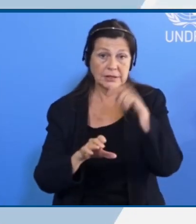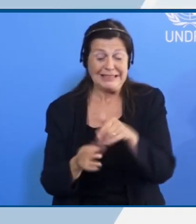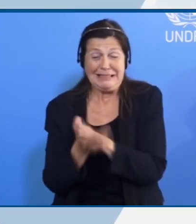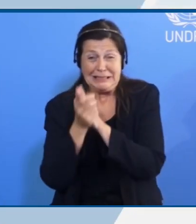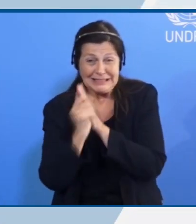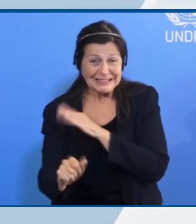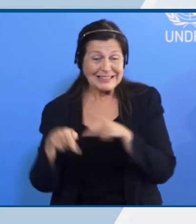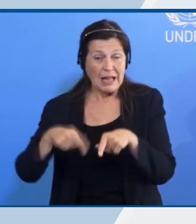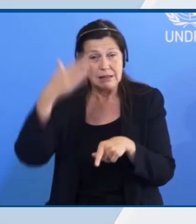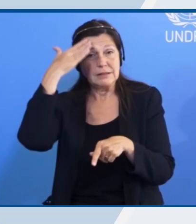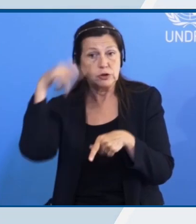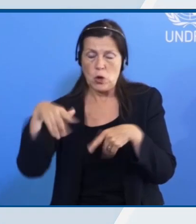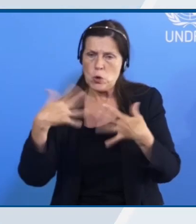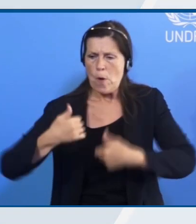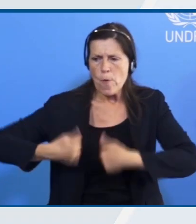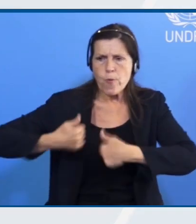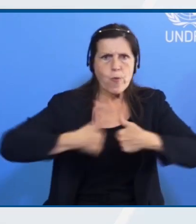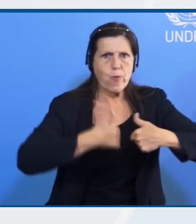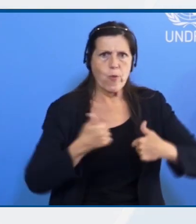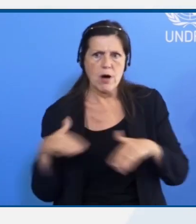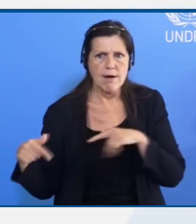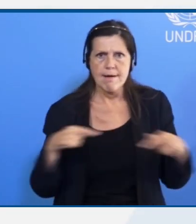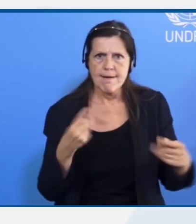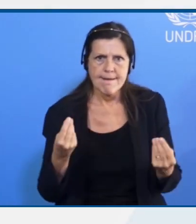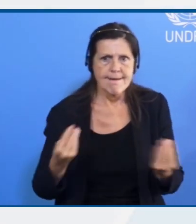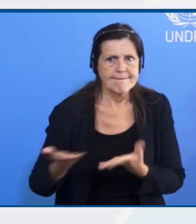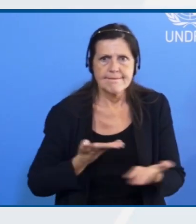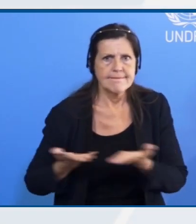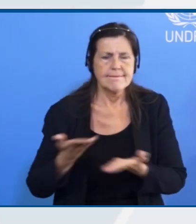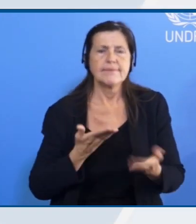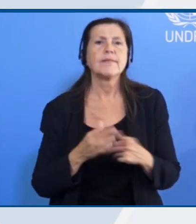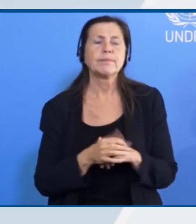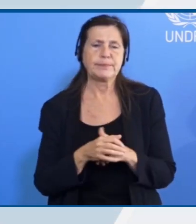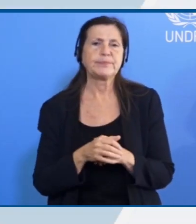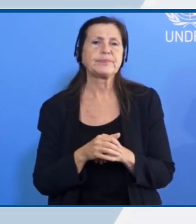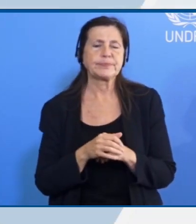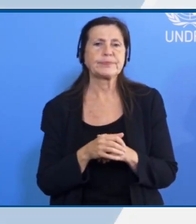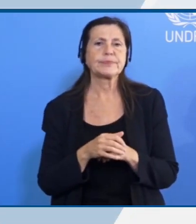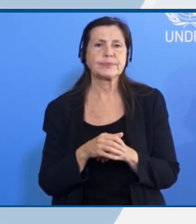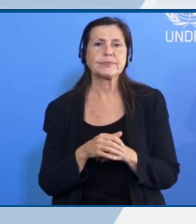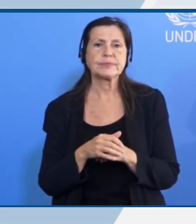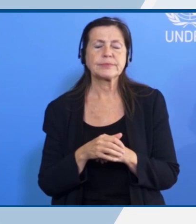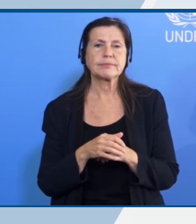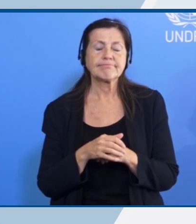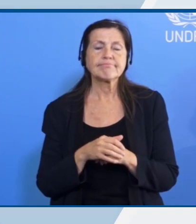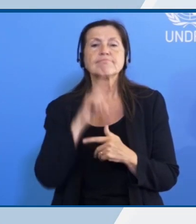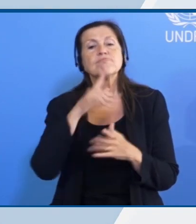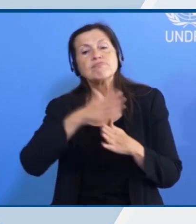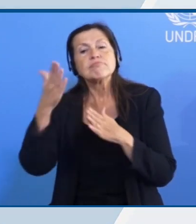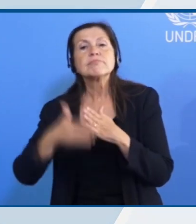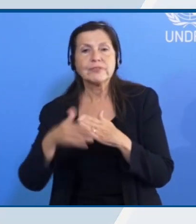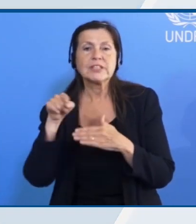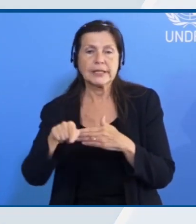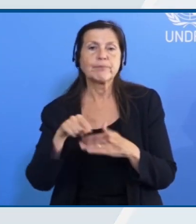così vaste. Infine, ma non meno importante, devono essere valutati e assicurati i co-benefici sociali e di altra